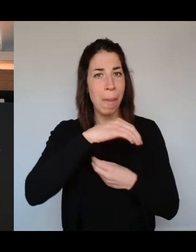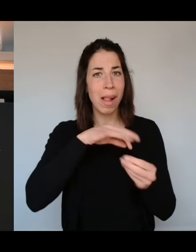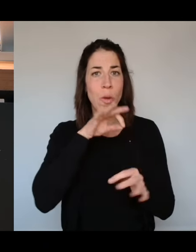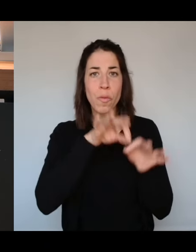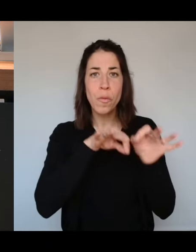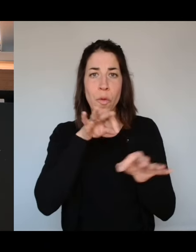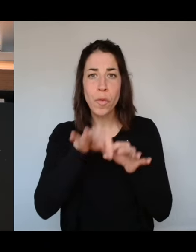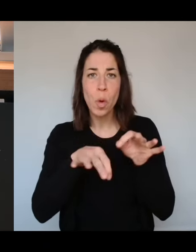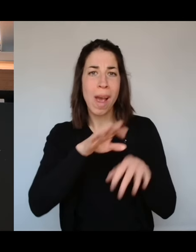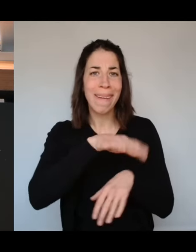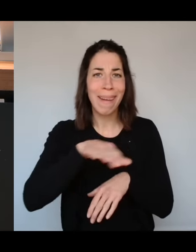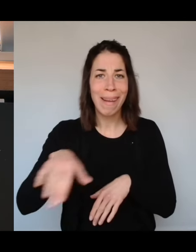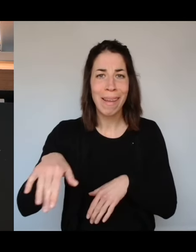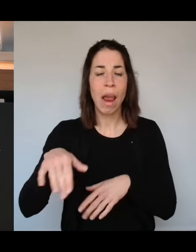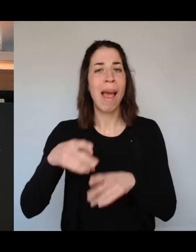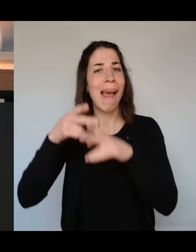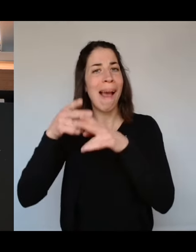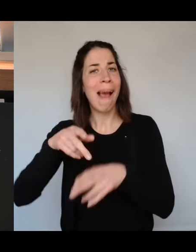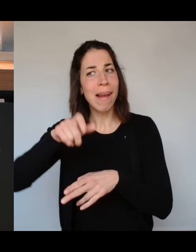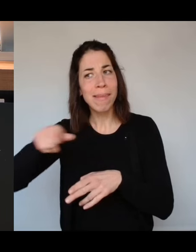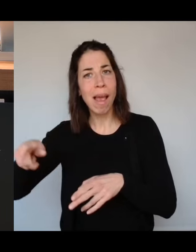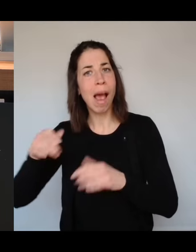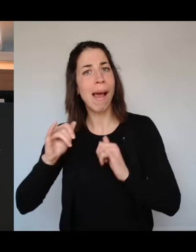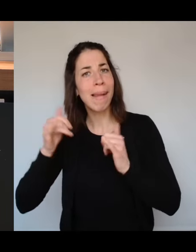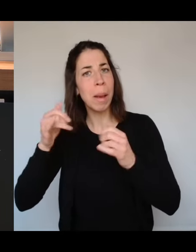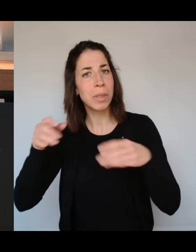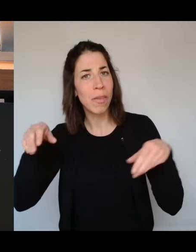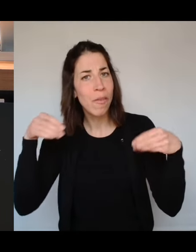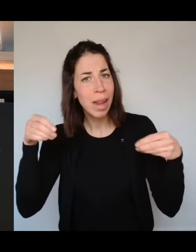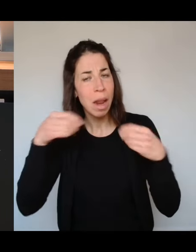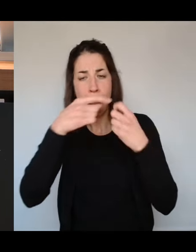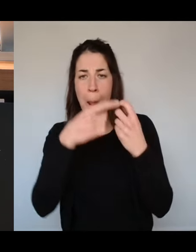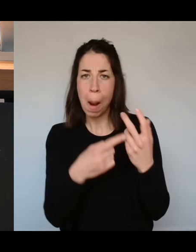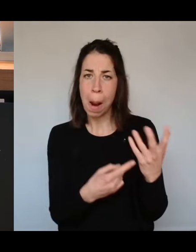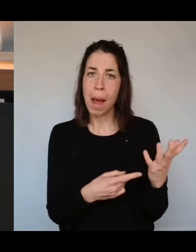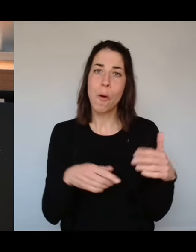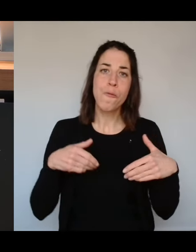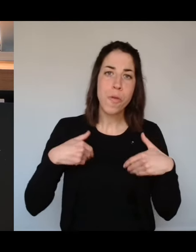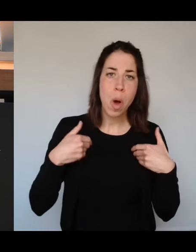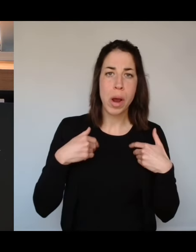für Freude und für Glück. Wir, die Koalition aus CDU